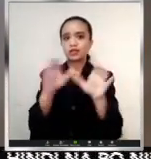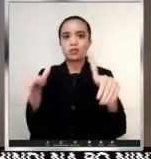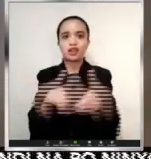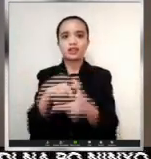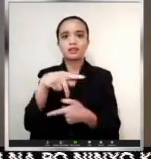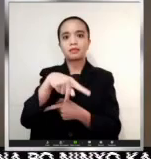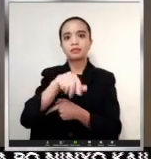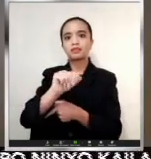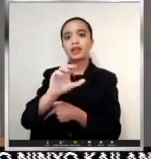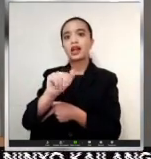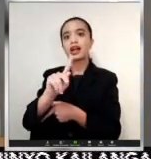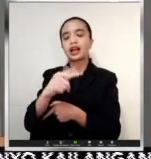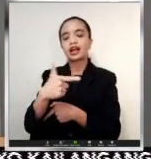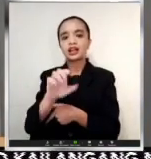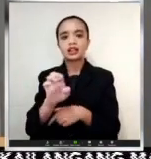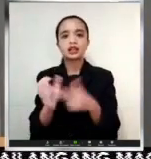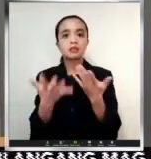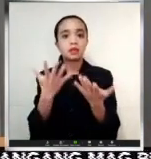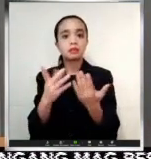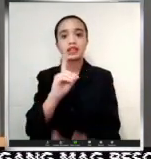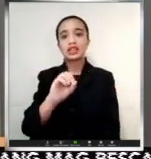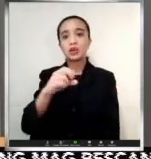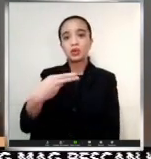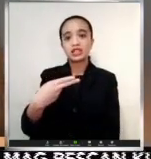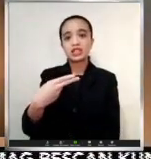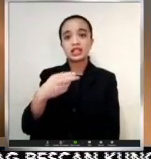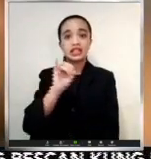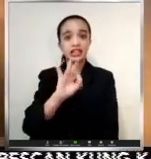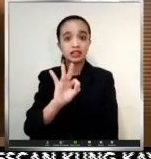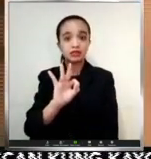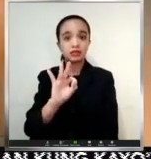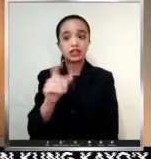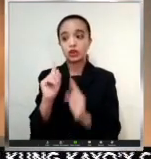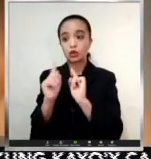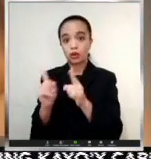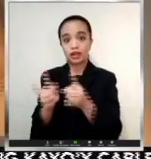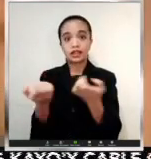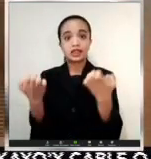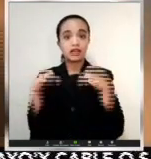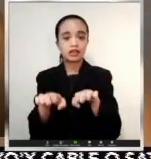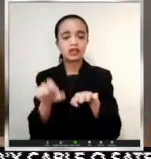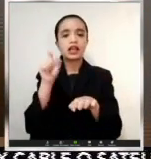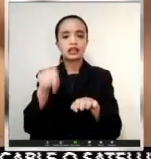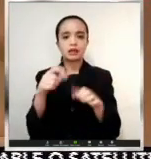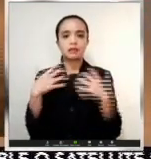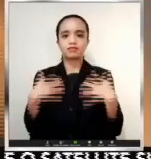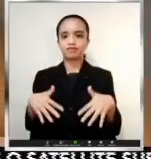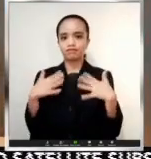DOH ng parang if you're going to an event, so ito dapat ang wear natin.